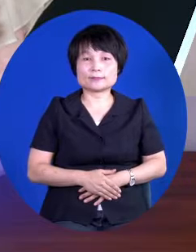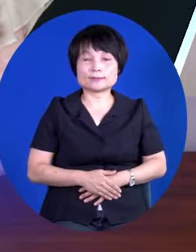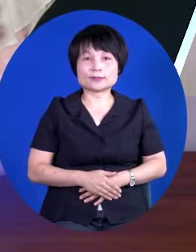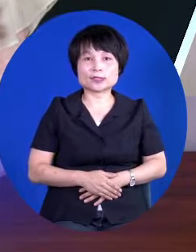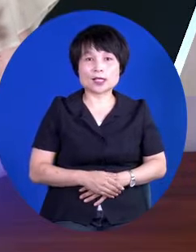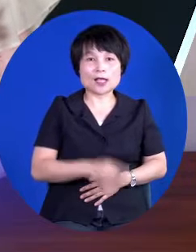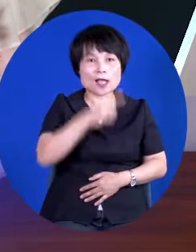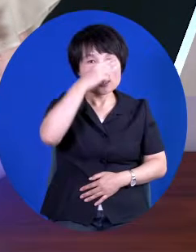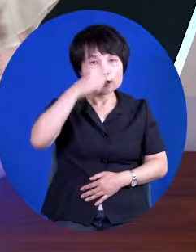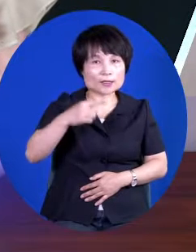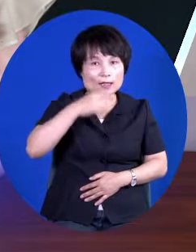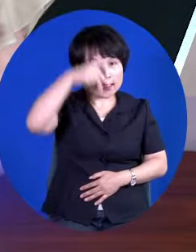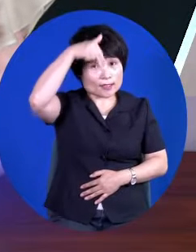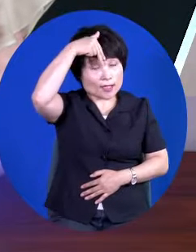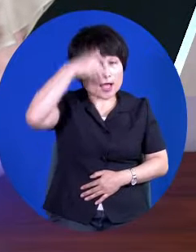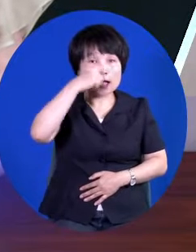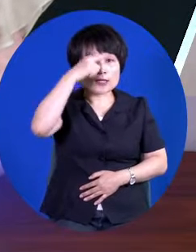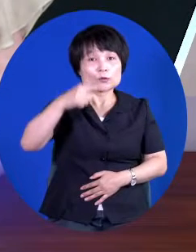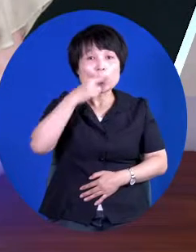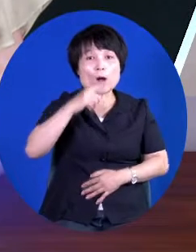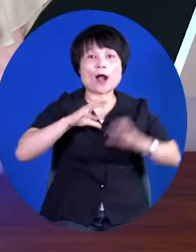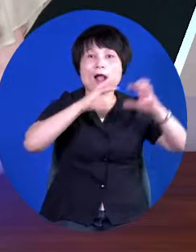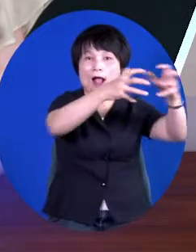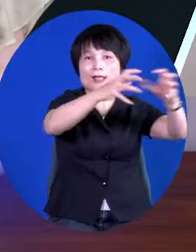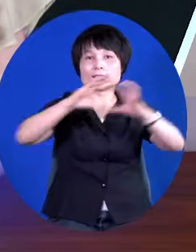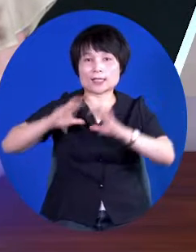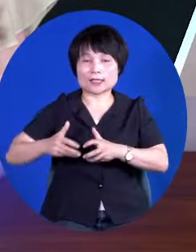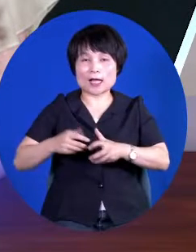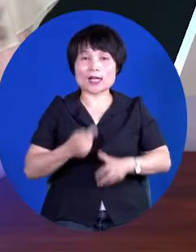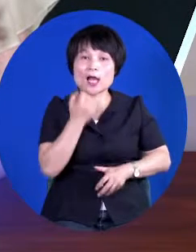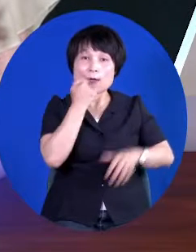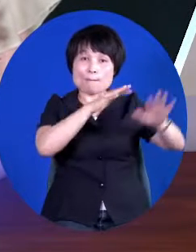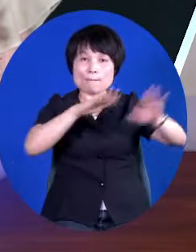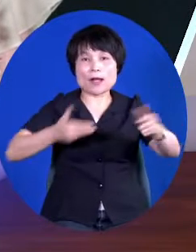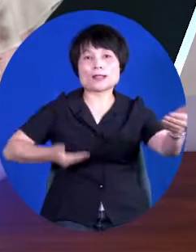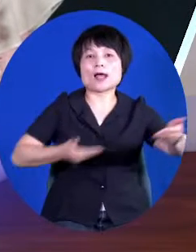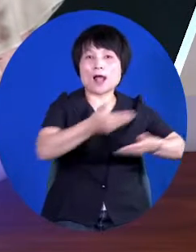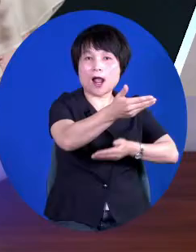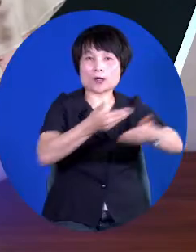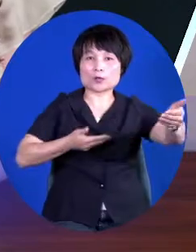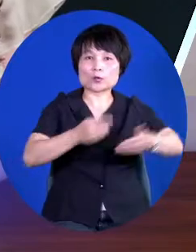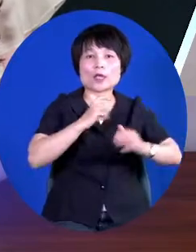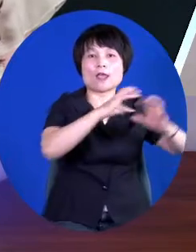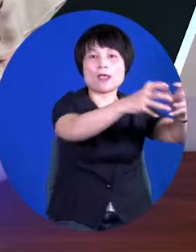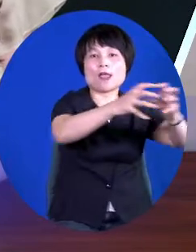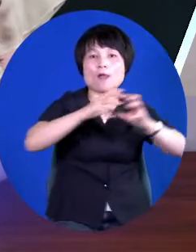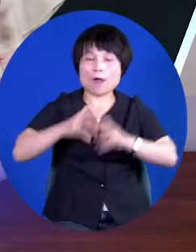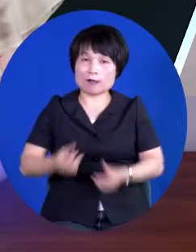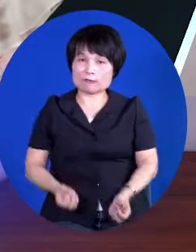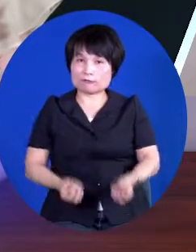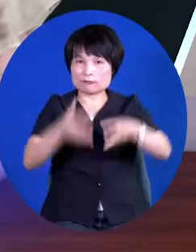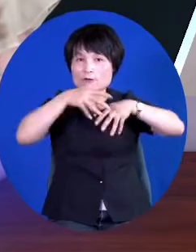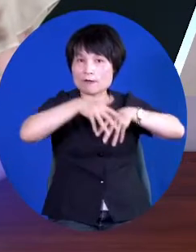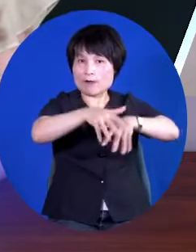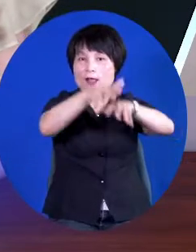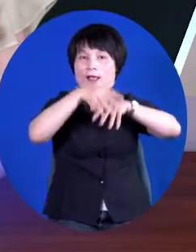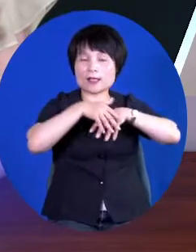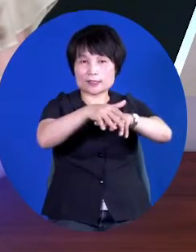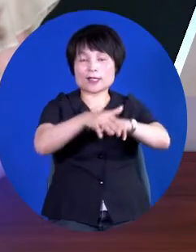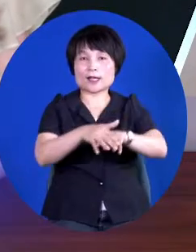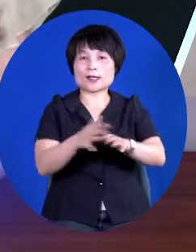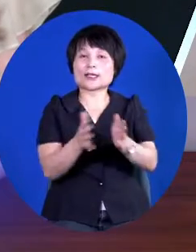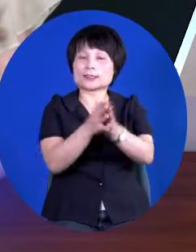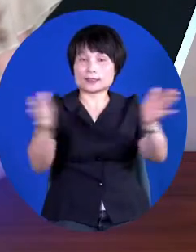문화대국민 해상교류왕국이었던 백제의 위용을 드러내는 퍼레이드 교류왕국이 지난 27일 공주신강공원 일원에서